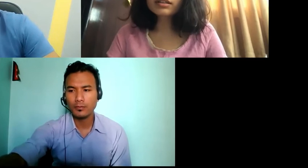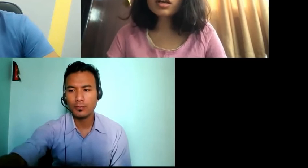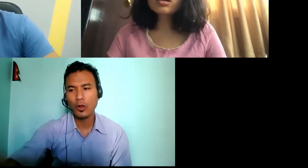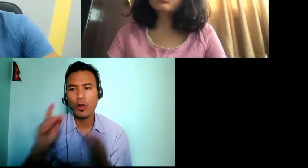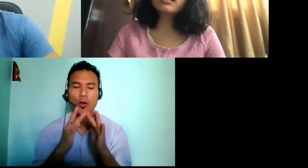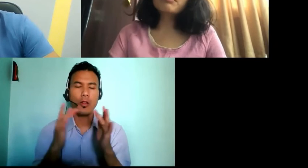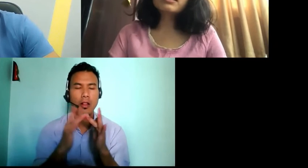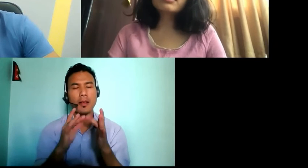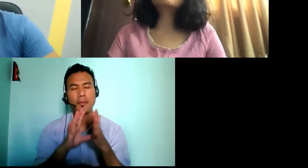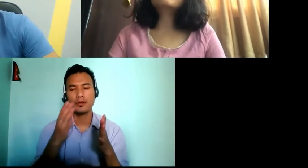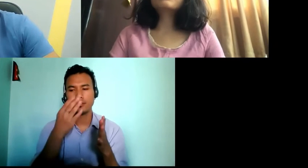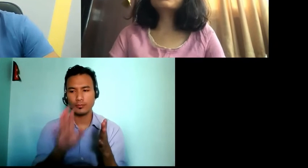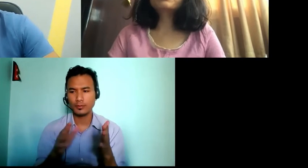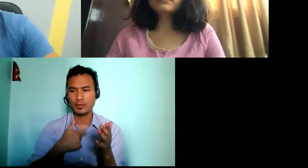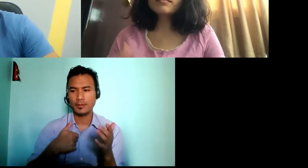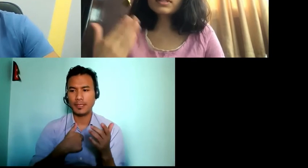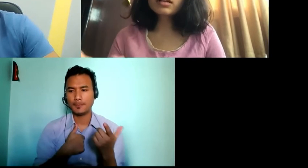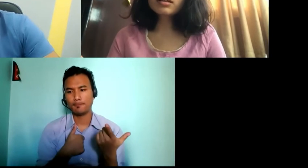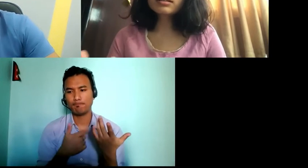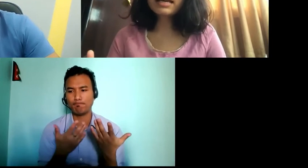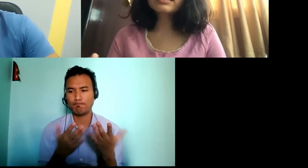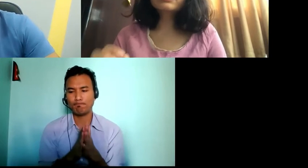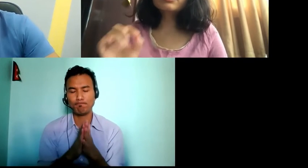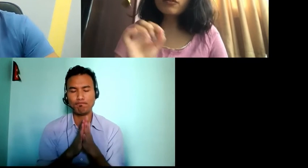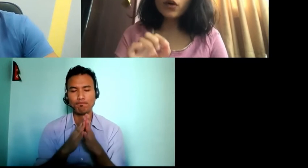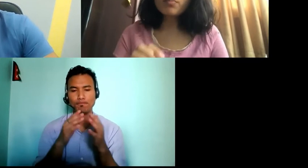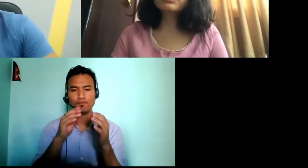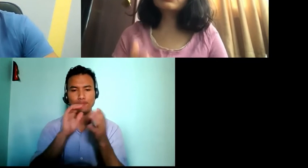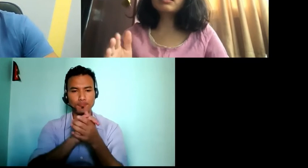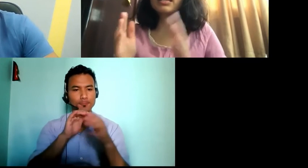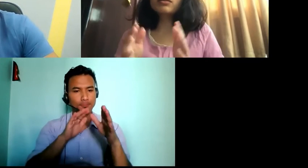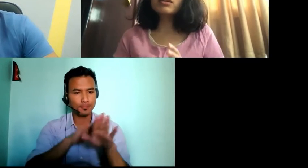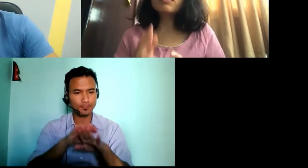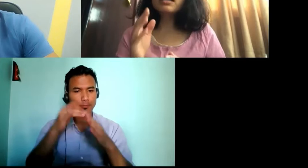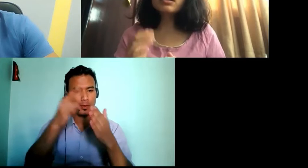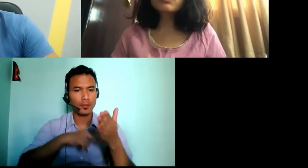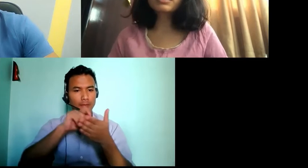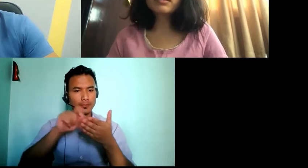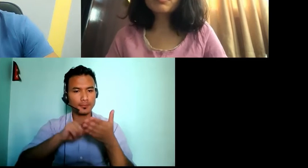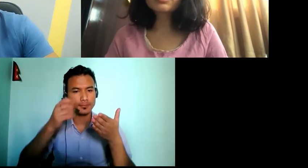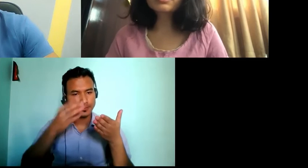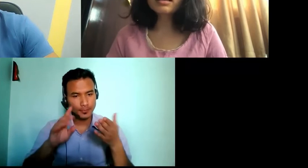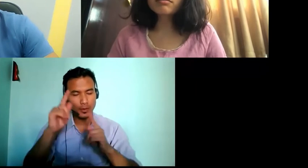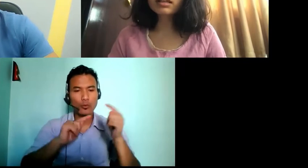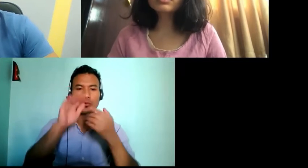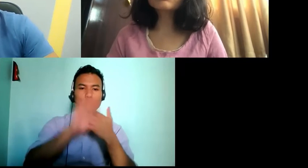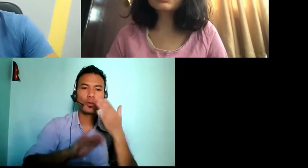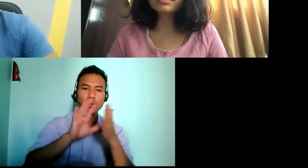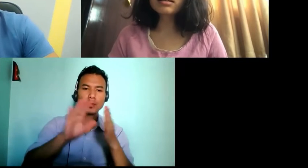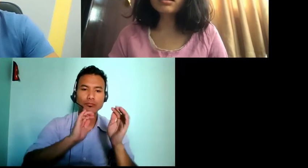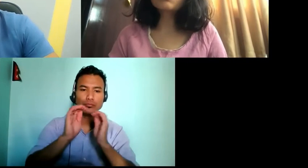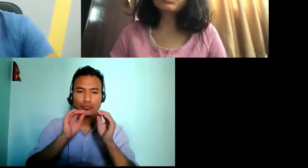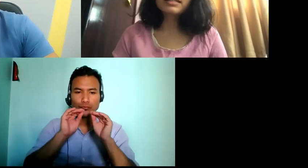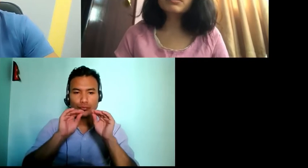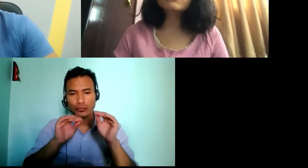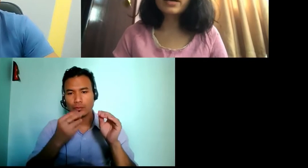होइन, हामीले चाहिँ अब क्लाइन्टले चाहिँ फर्ममा चाहिँ लेखेको हुन्छ उहाँलाई चाहिँ कुन माध्यमबाट चाहिँ काउन्सिलिङ लिनु इच्छा